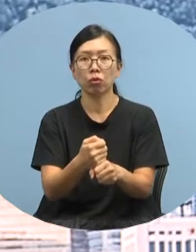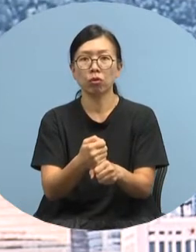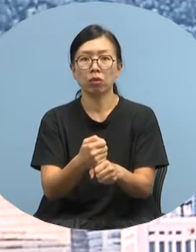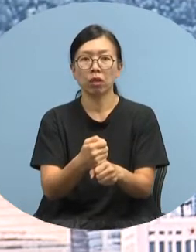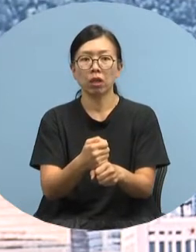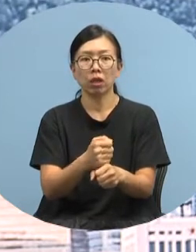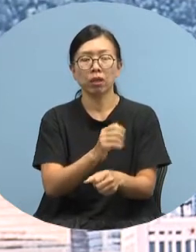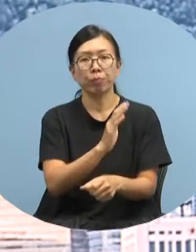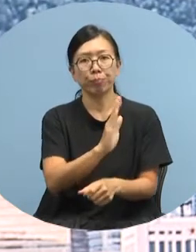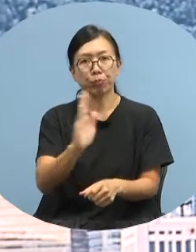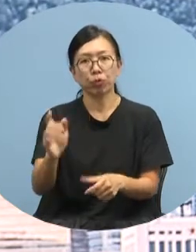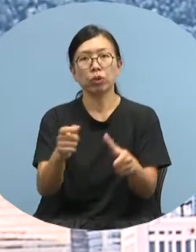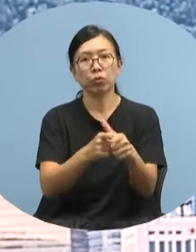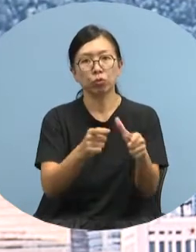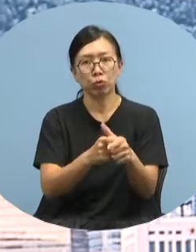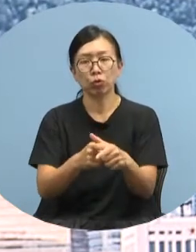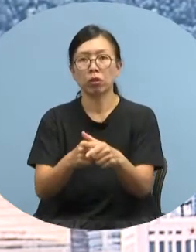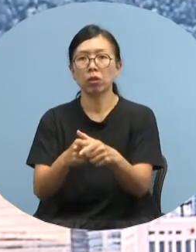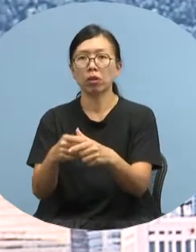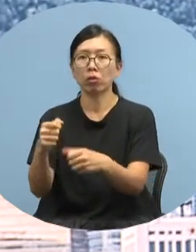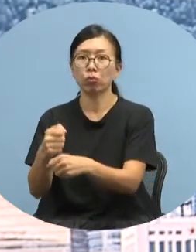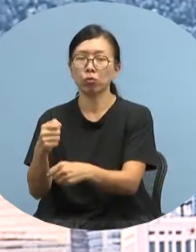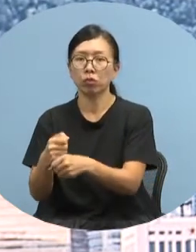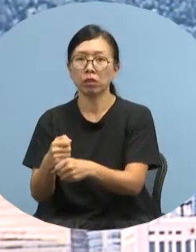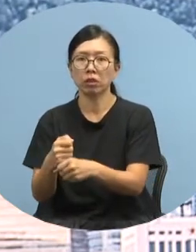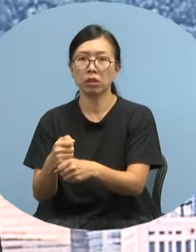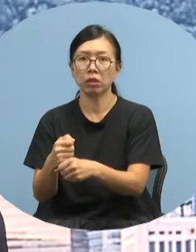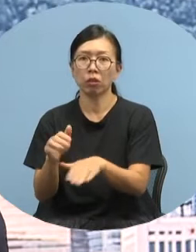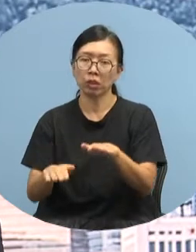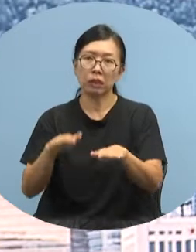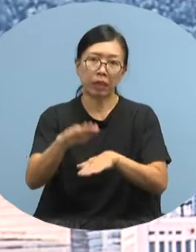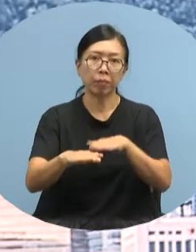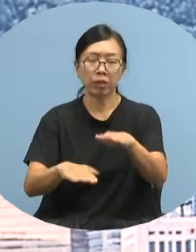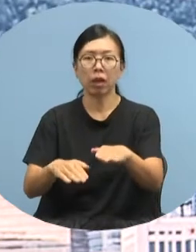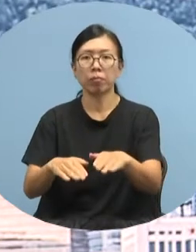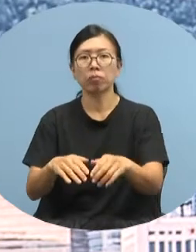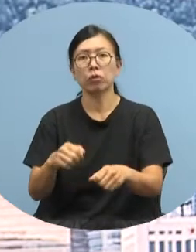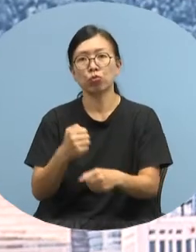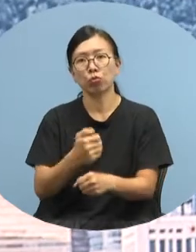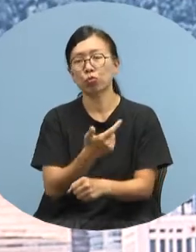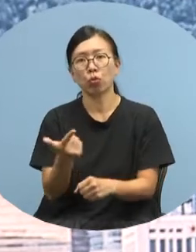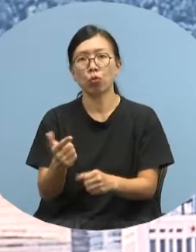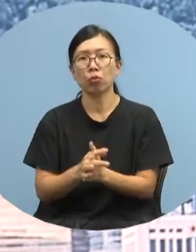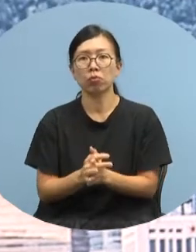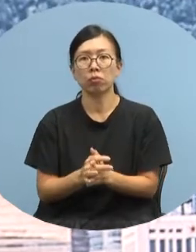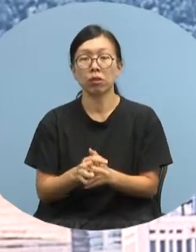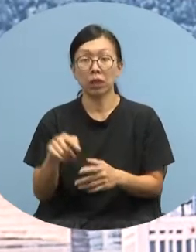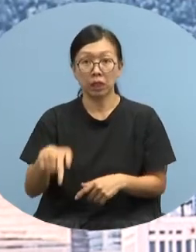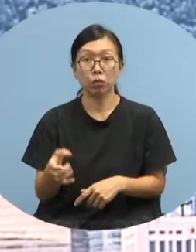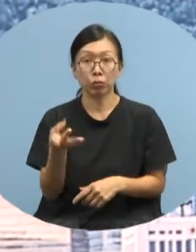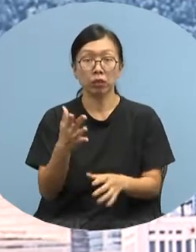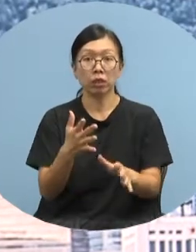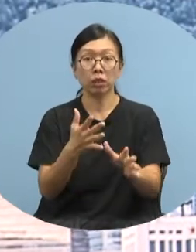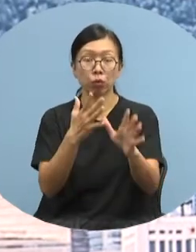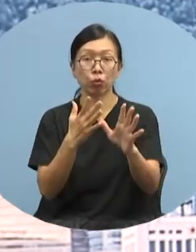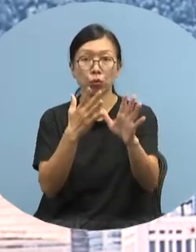業或者企業呢是可以做多一點的。政府亦都會樂意跟這些行業去商討的。本地旅遊呢，除了是